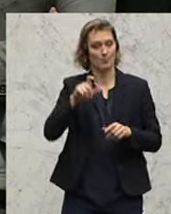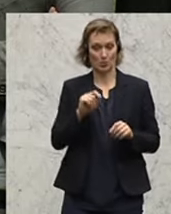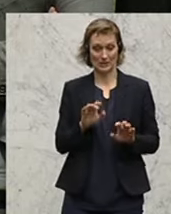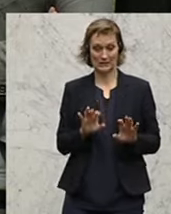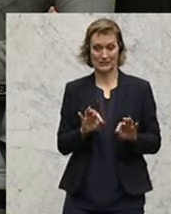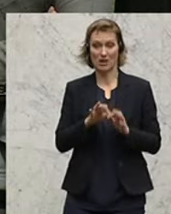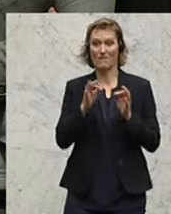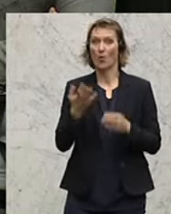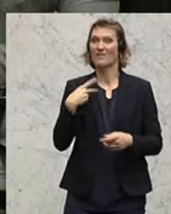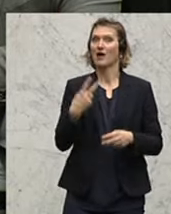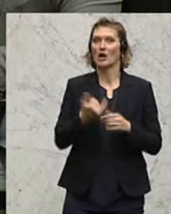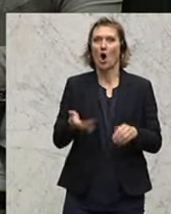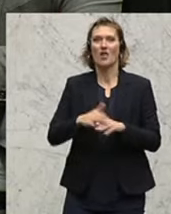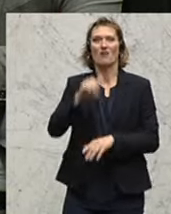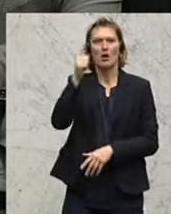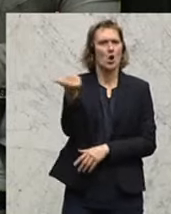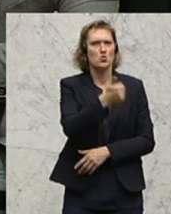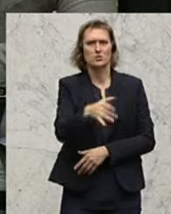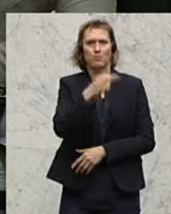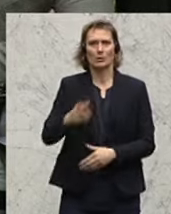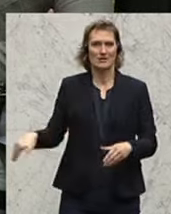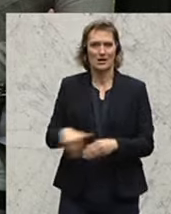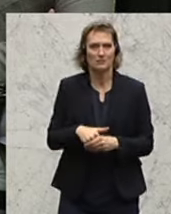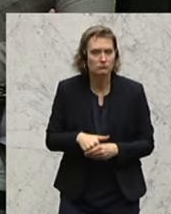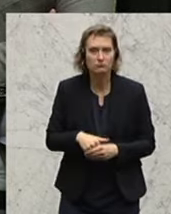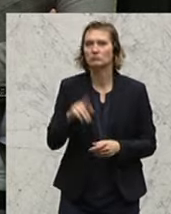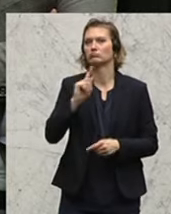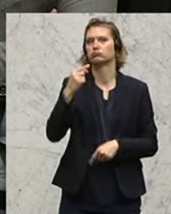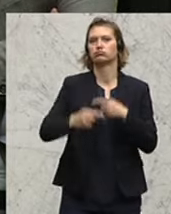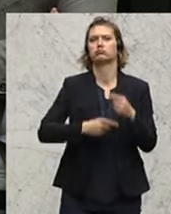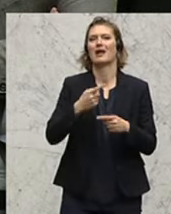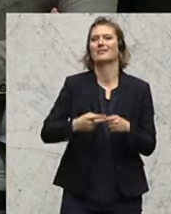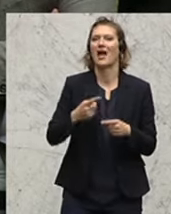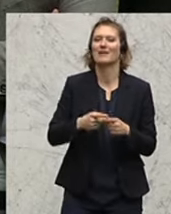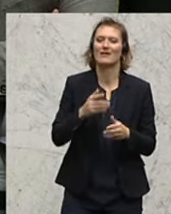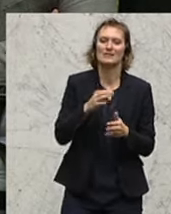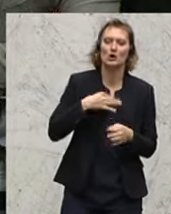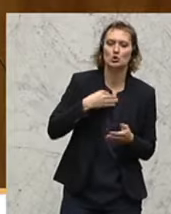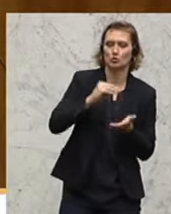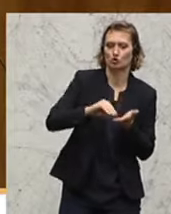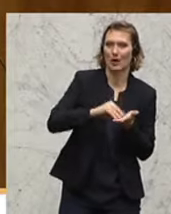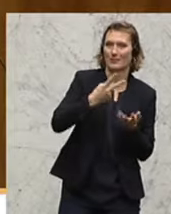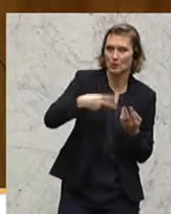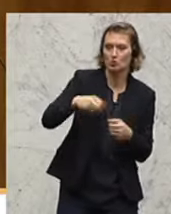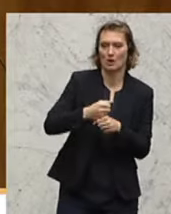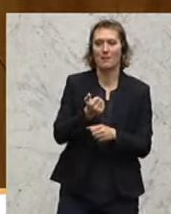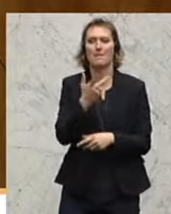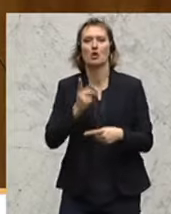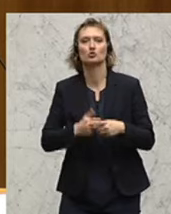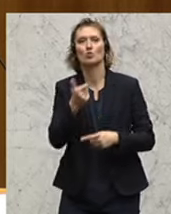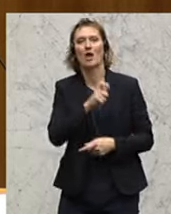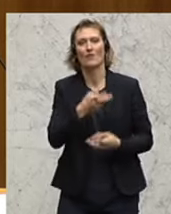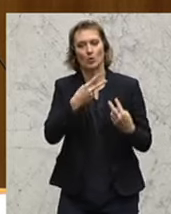10 Wochen krank war, nicht von heute auf morgen wieder kommen muss, sondern dass man den auch teilweise gesund schreiben kann, dass der ein paar Stunden pro